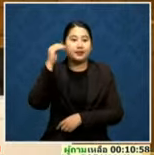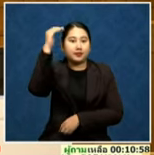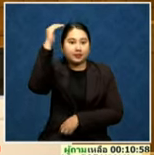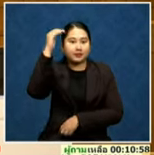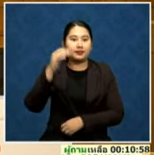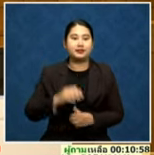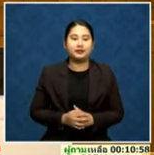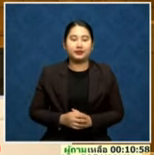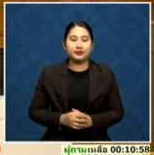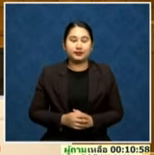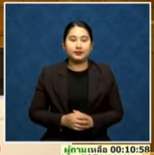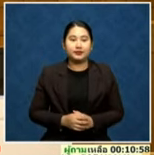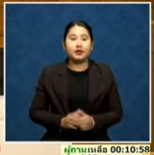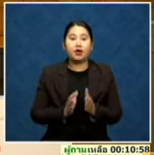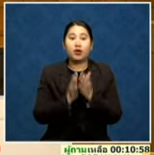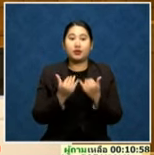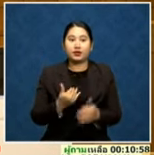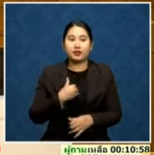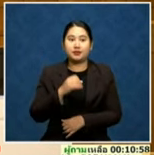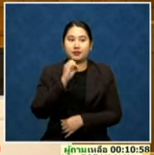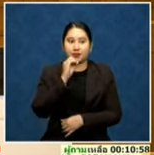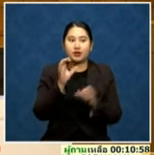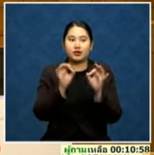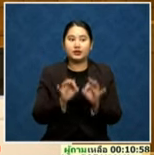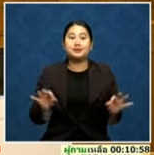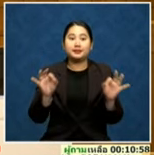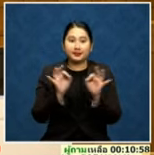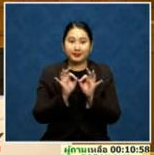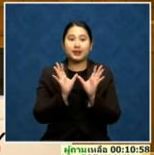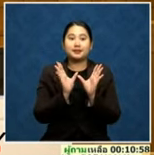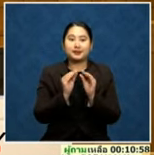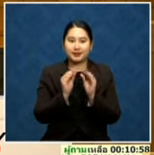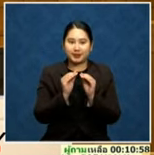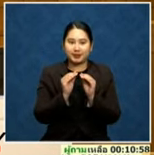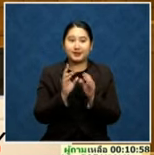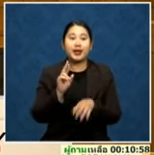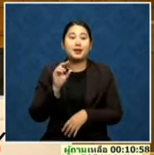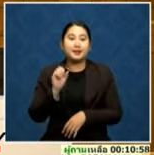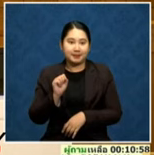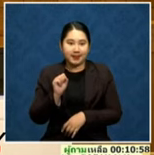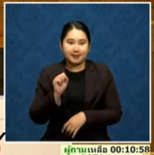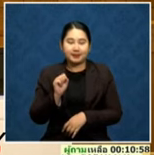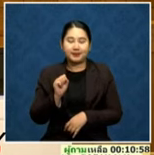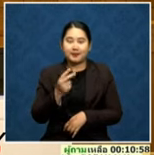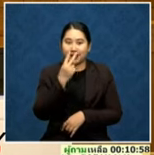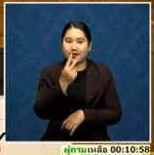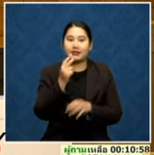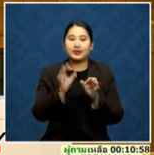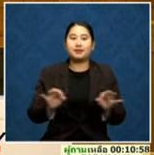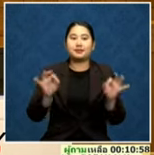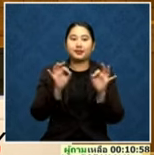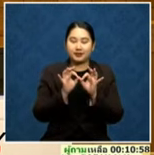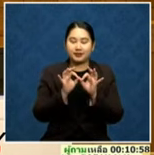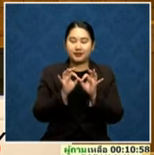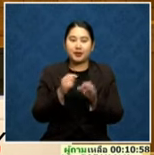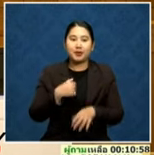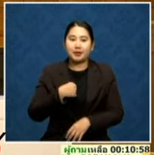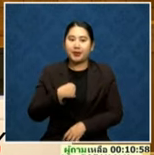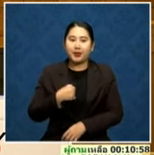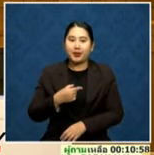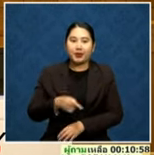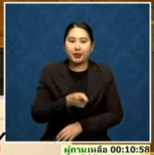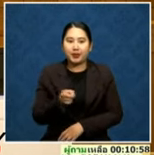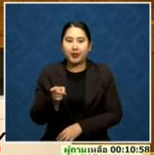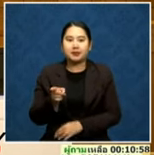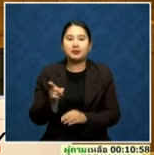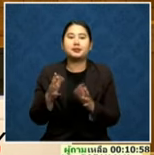ก็ขอยิยนนะครับว่าให้คามสำคัญกับสภานิติมัยัตรแล้วกไมได้มควประสงคทจะหลกเลยงอะไรแต่ภรี